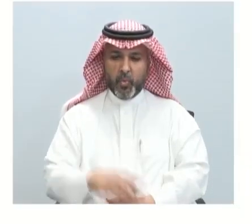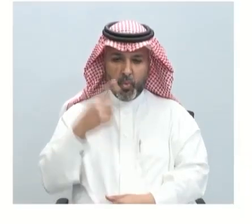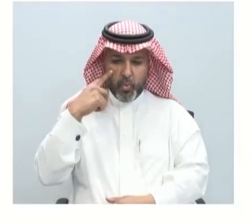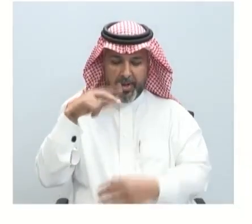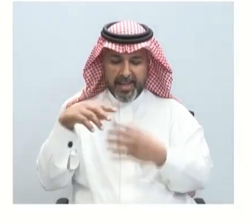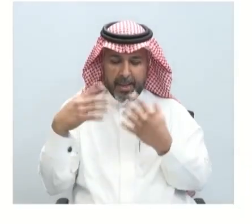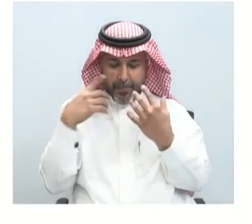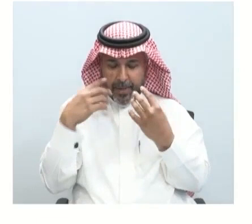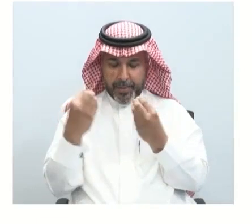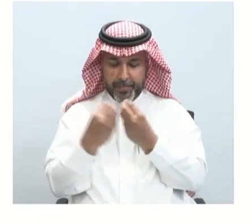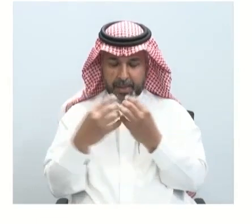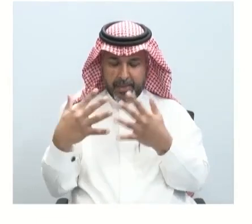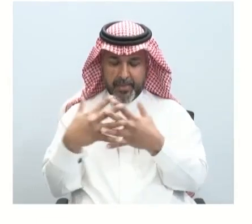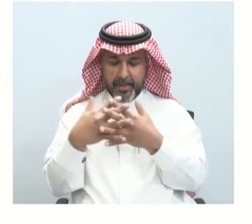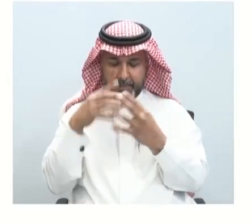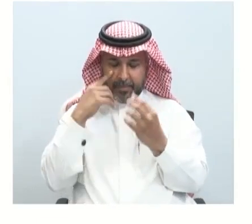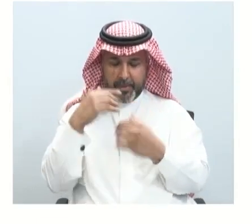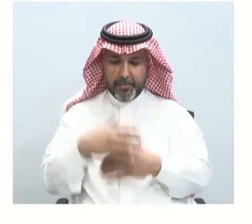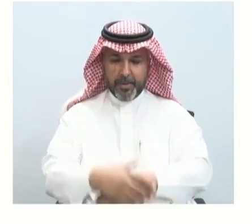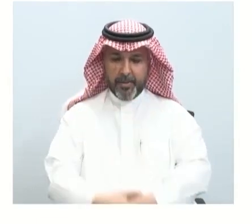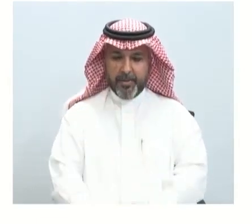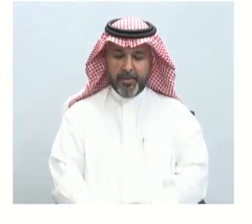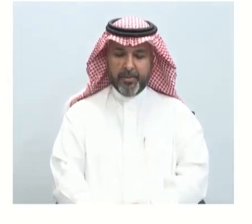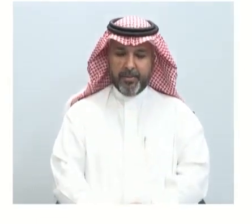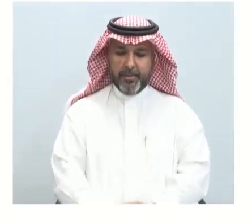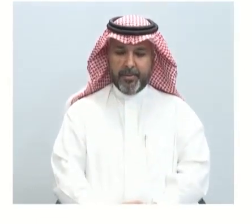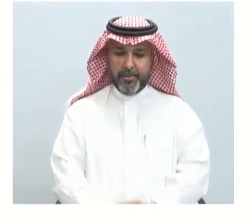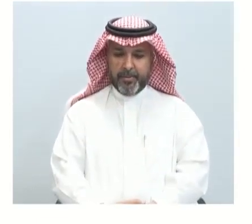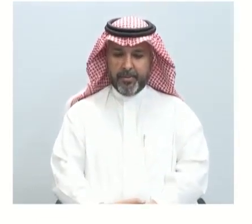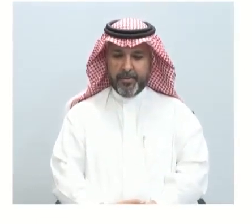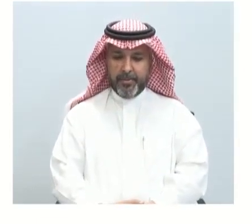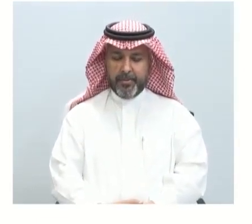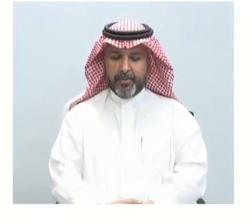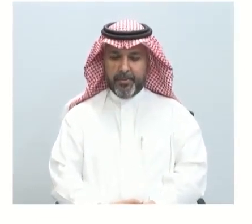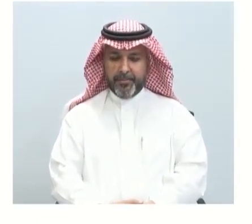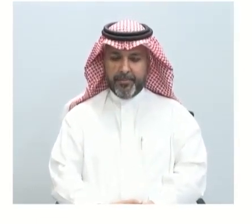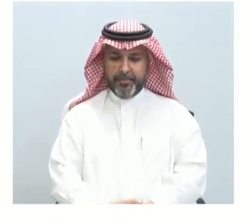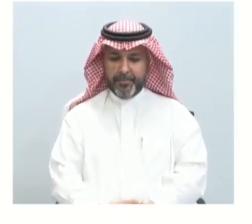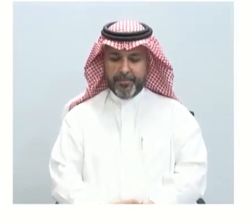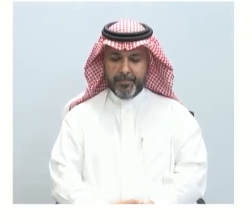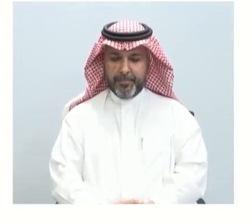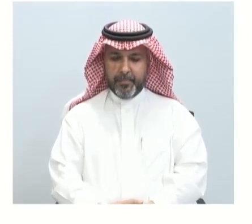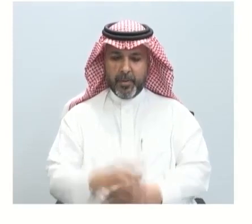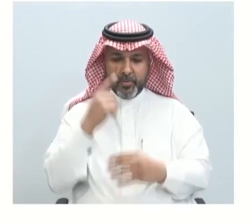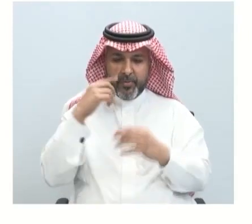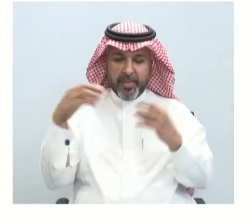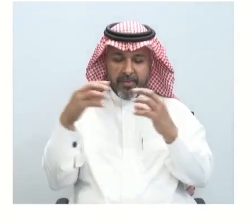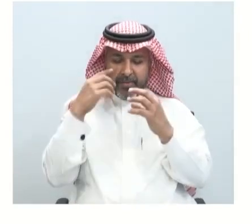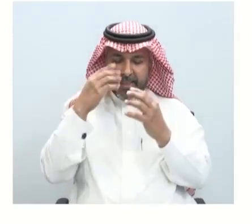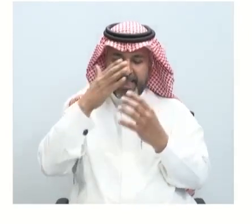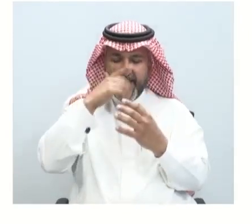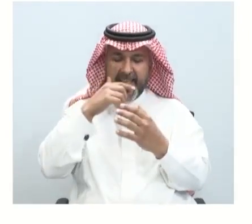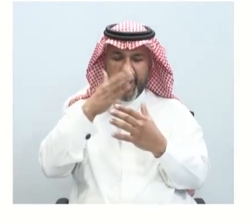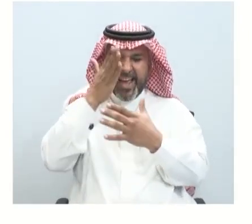الانقسام المنصف وهو نوع من انواع الانقسام الخلوي الذي يختزل عدد الكروموسومات اذا في الانقسام المنصف او